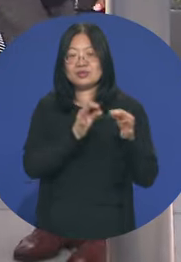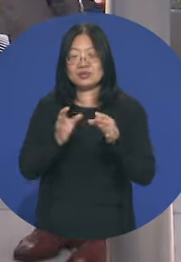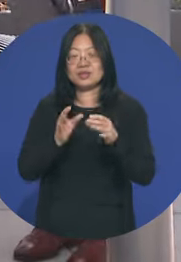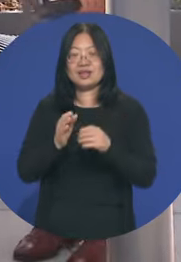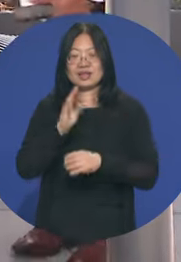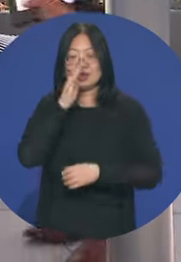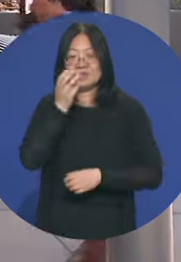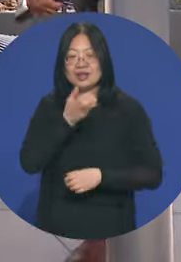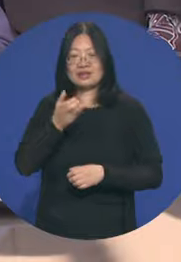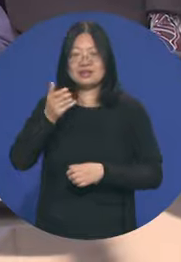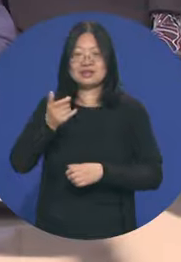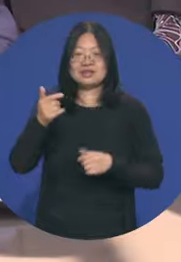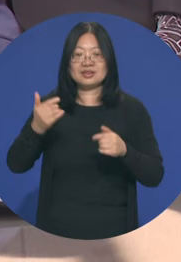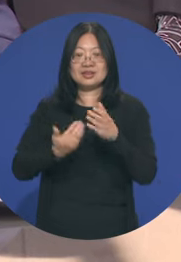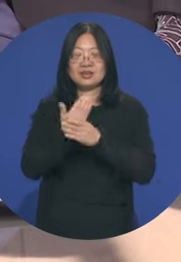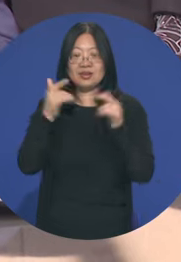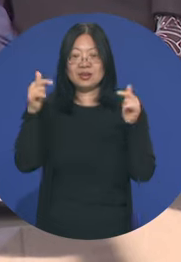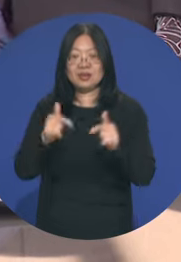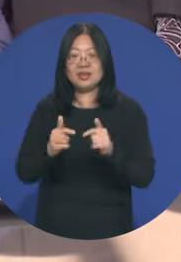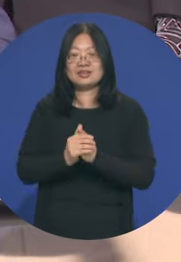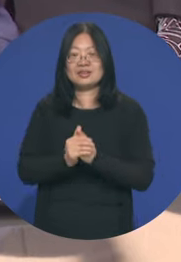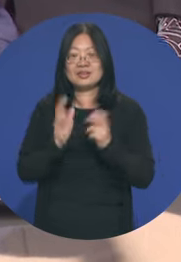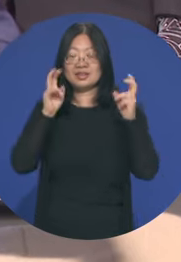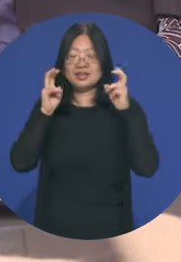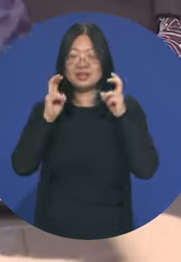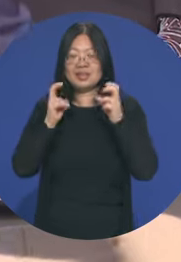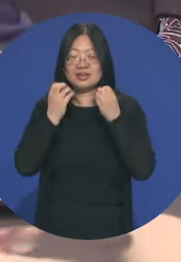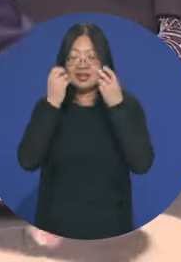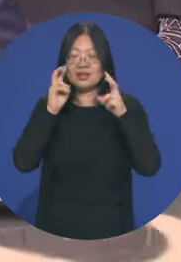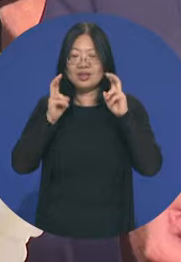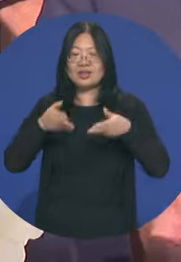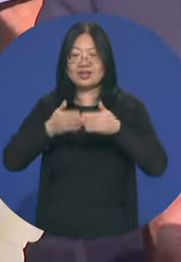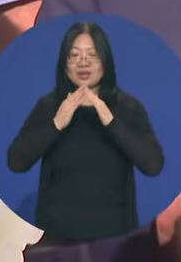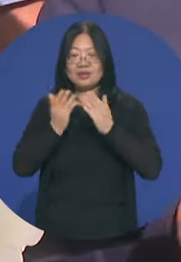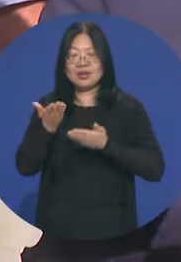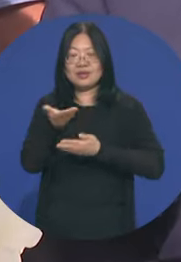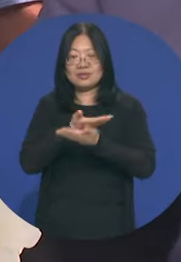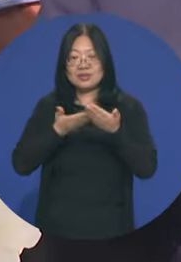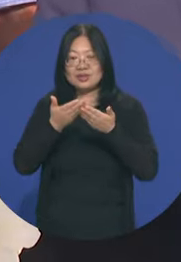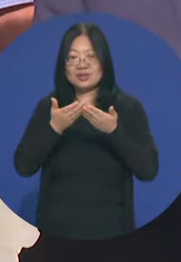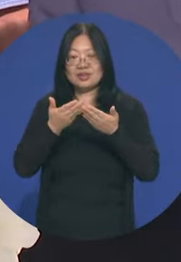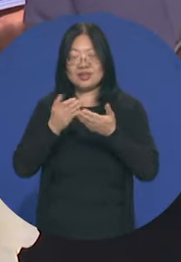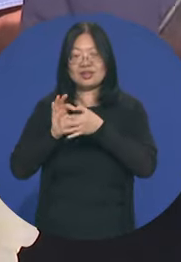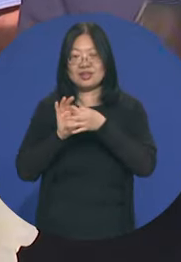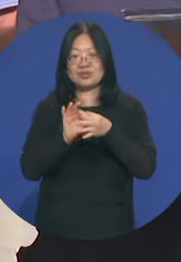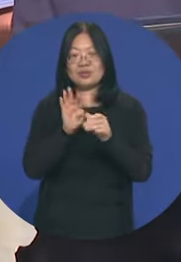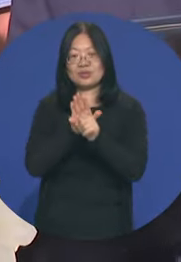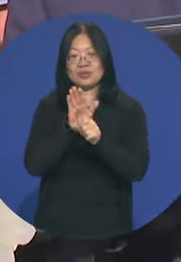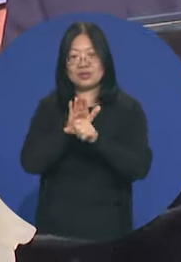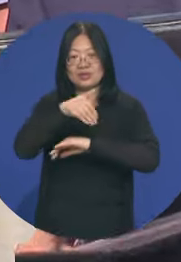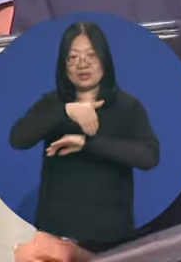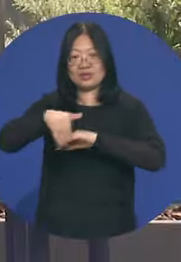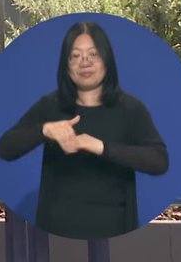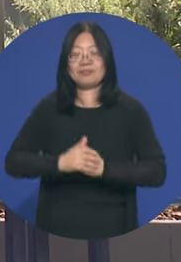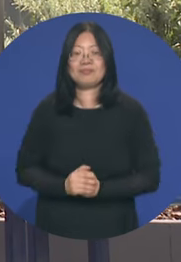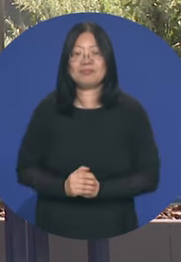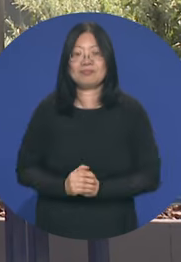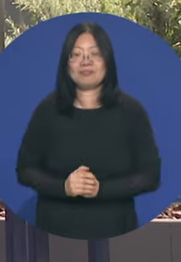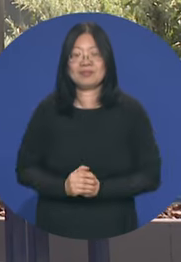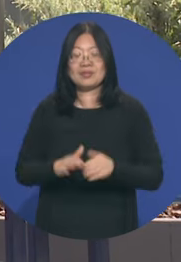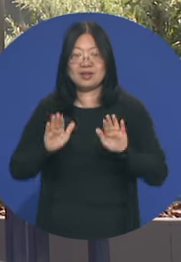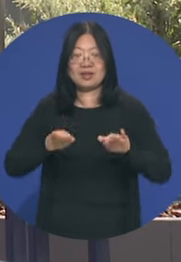무역 투자, 온실가스 배출 감소, 기업과 스타트업 비즈니스 커뮤니티 등에서 교류 협력을 이어나갈